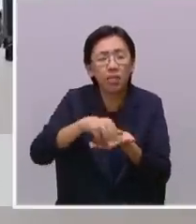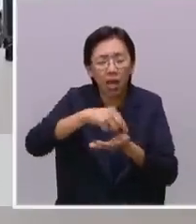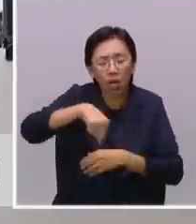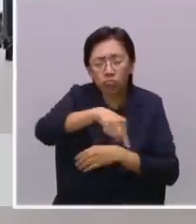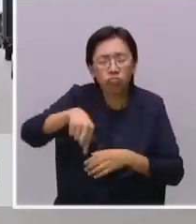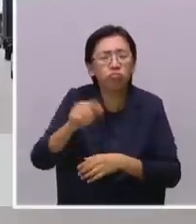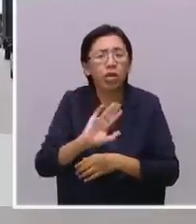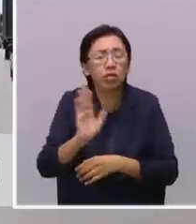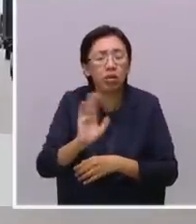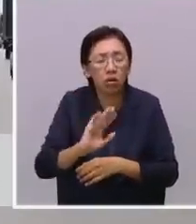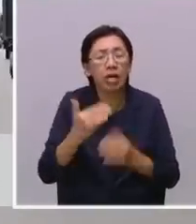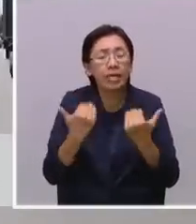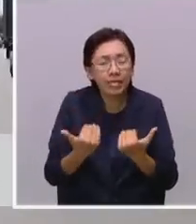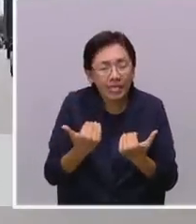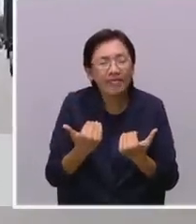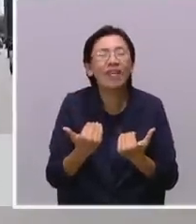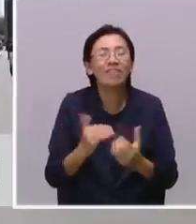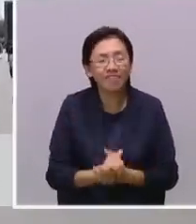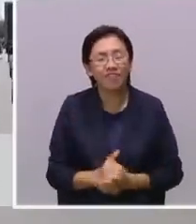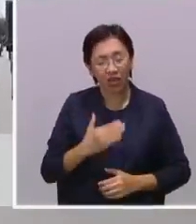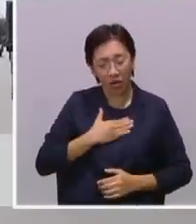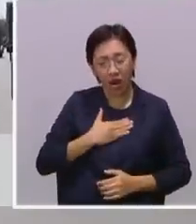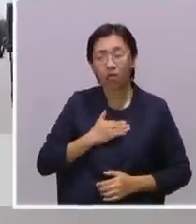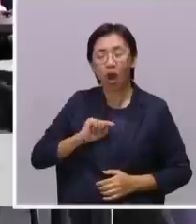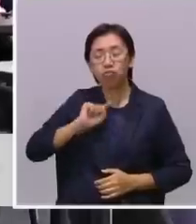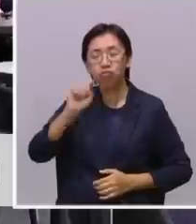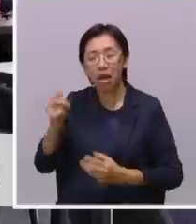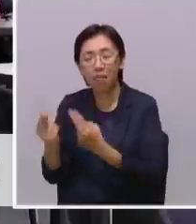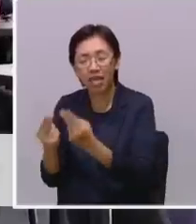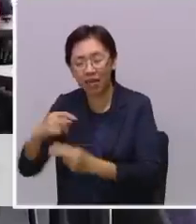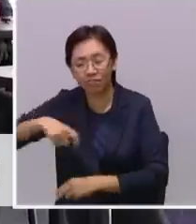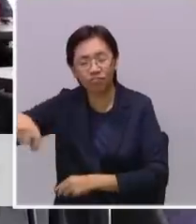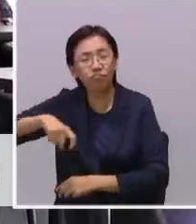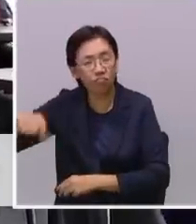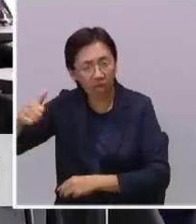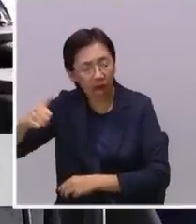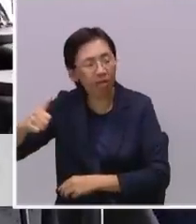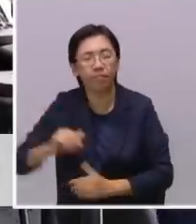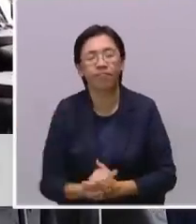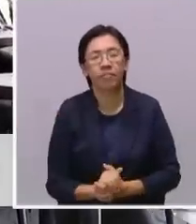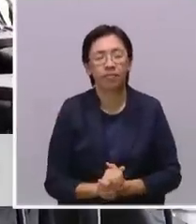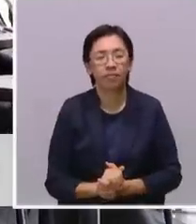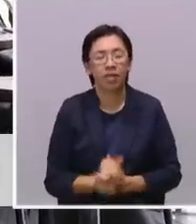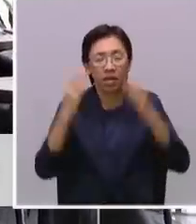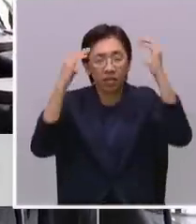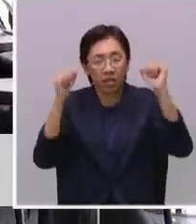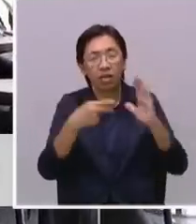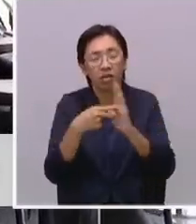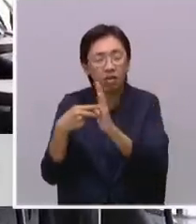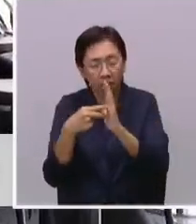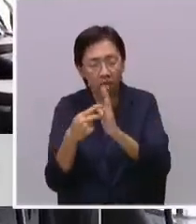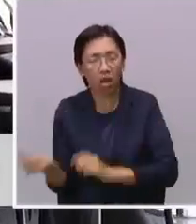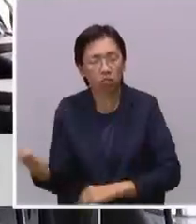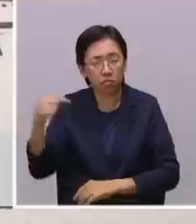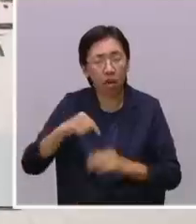อาหรับค่ะเกี่ยวกับการเดินทางเยือนระหว่าง 2ชาติในขณะที่ถ้าถามว่าการที่อาซากลับมาร่วมประชุมสารบาท